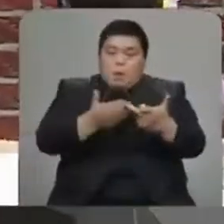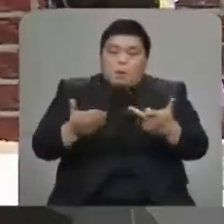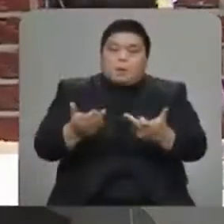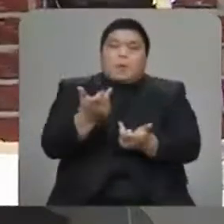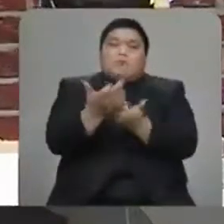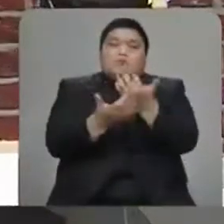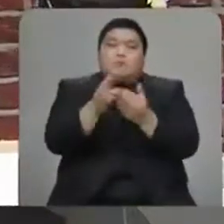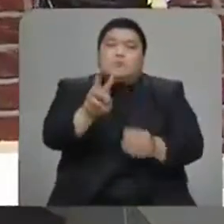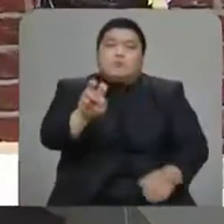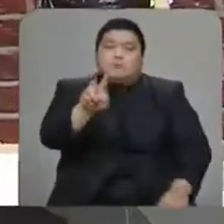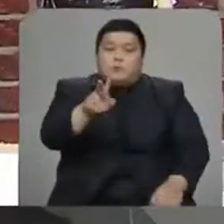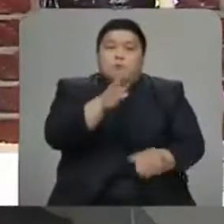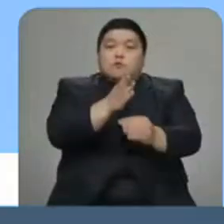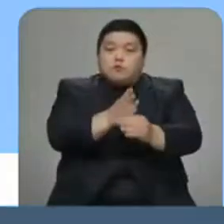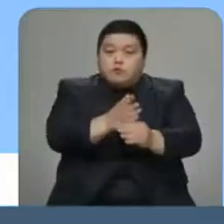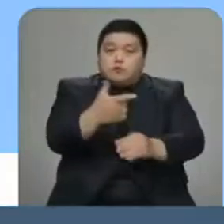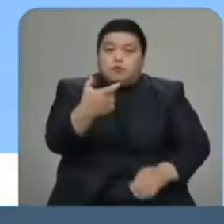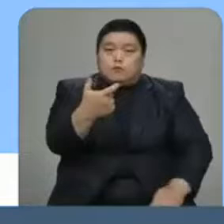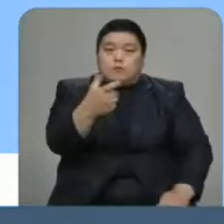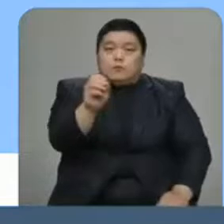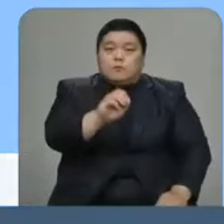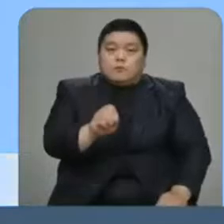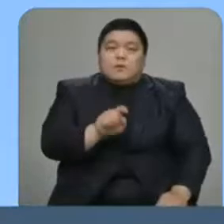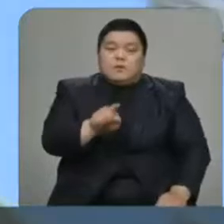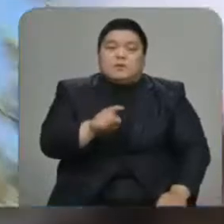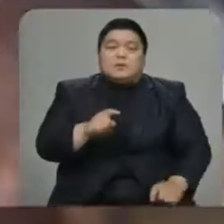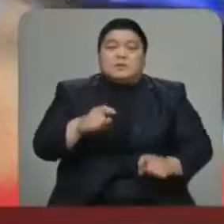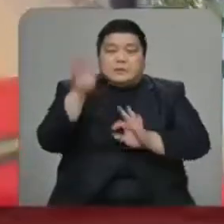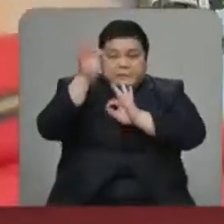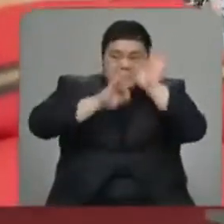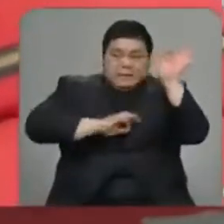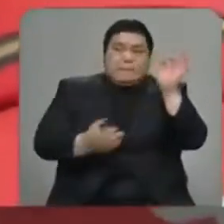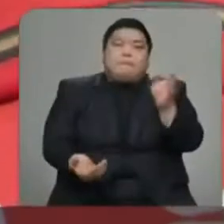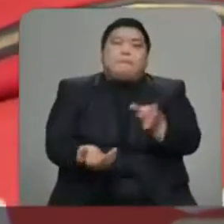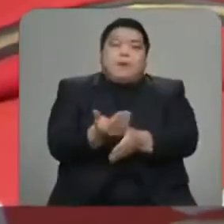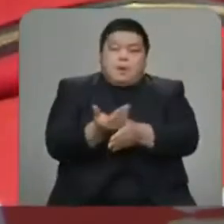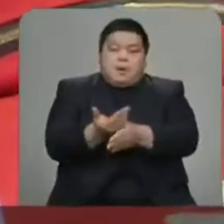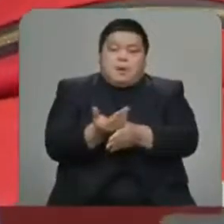산불 32건 가운데 66%가 실화였다며